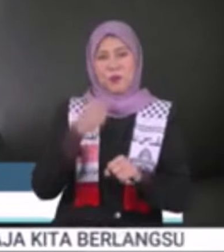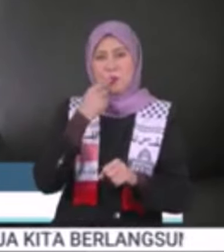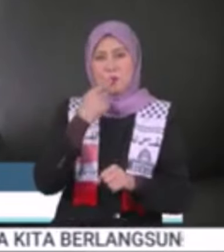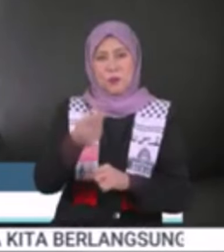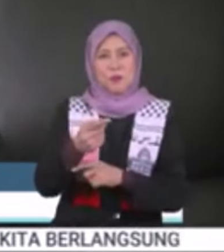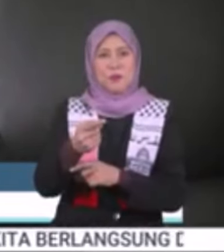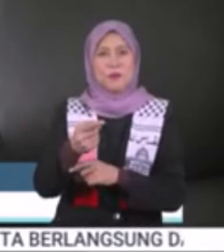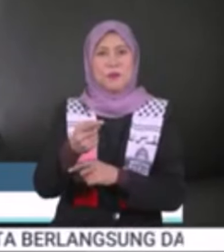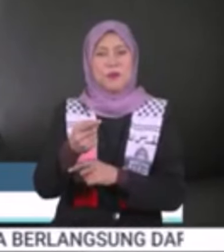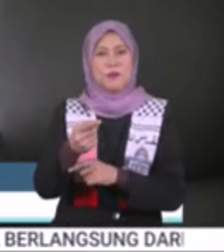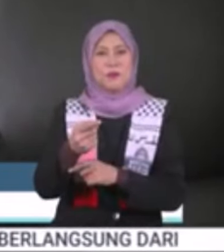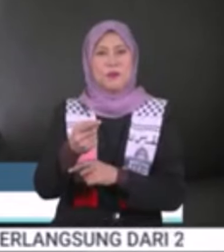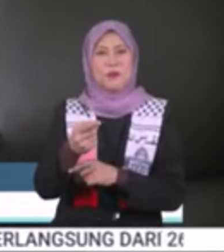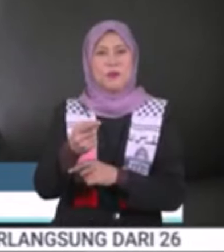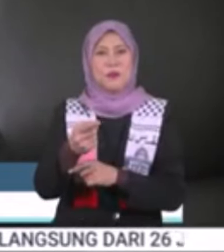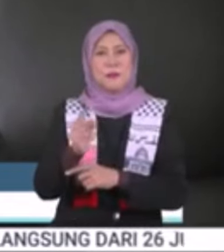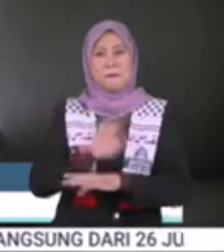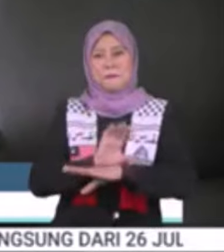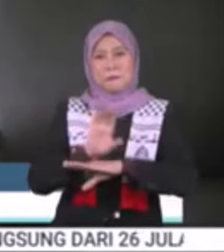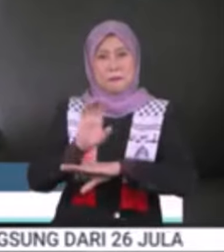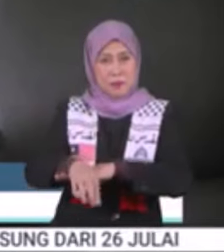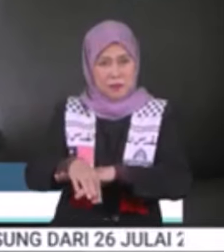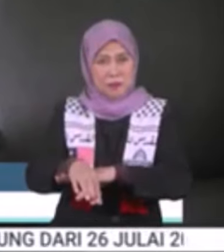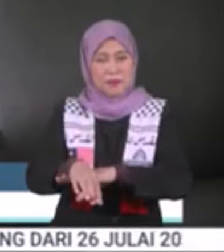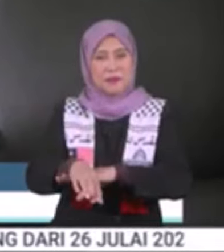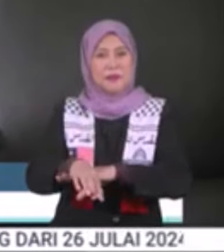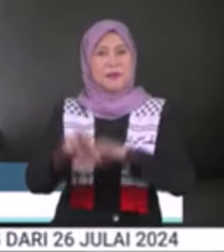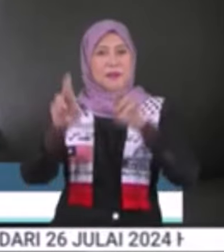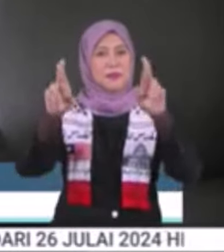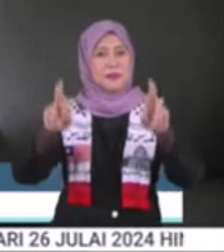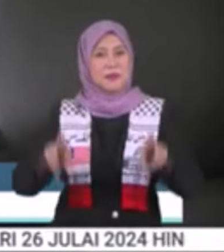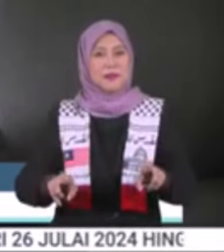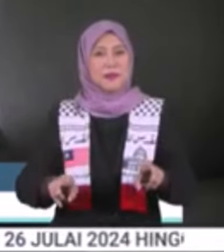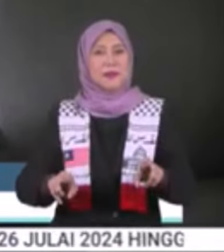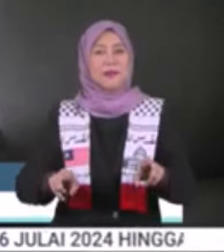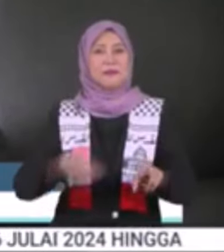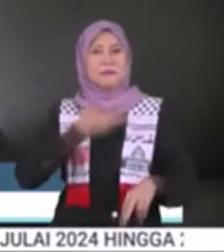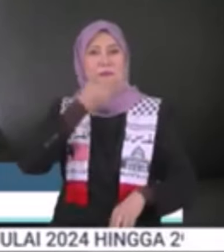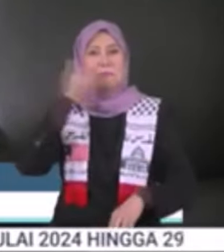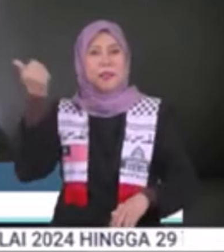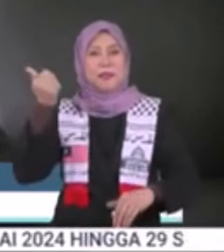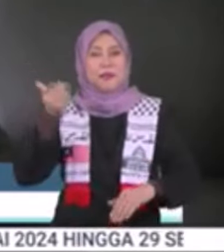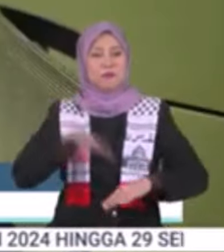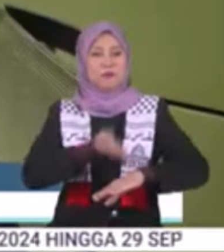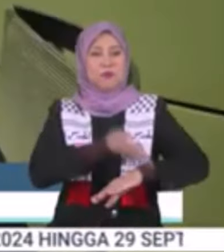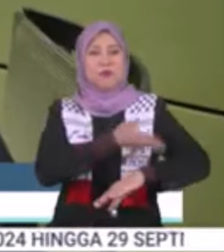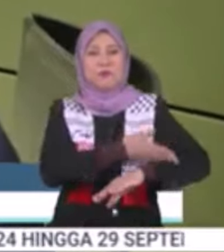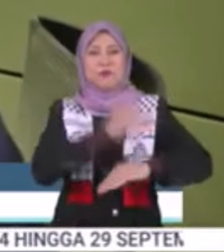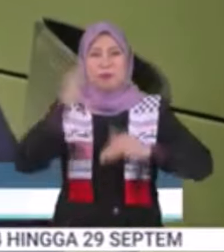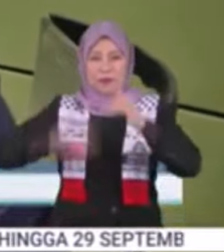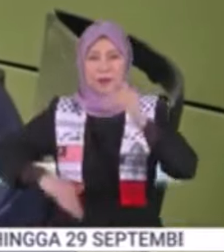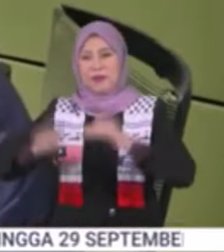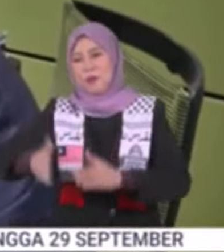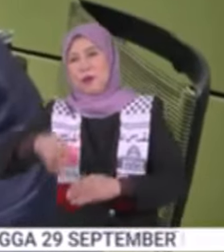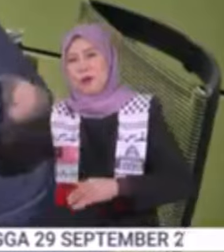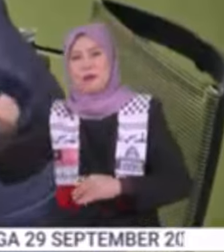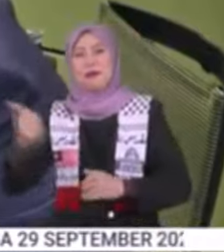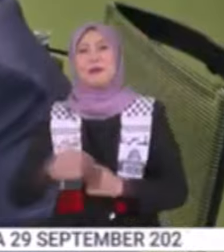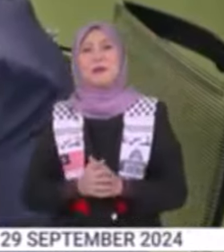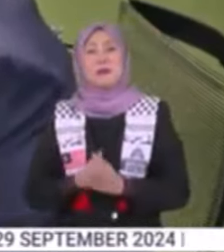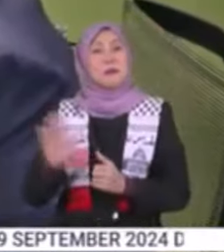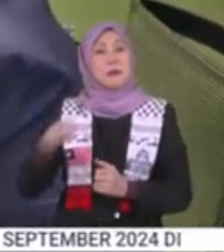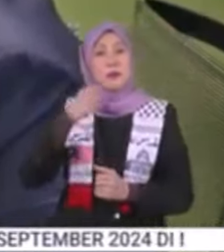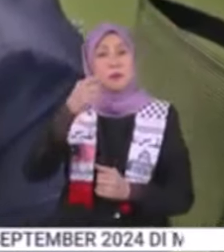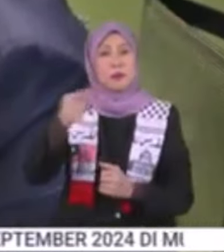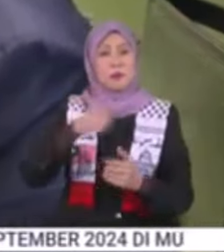mendesak dan memaksa rakyat kita jauh lebih baik daripada orang lain. Beliau